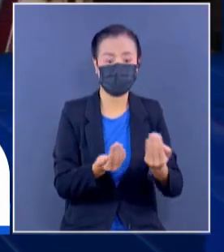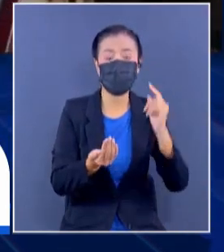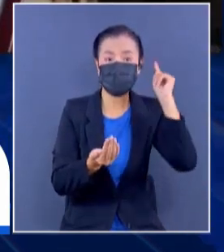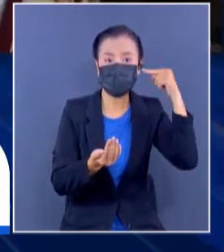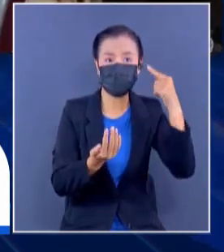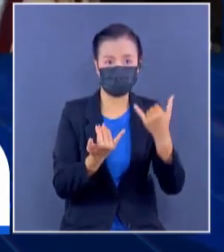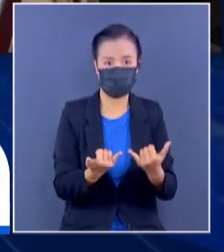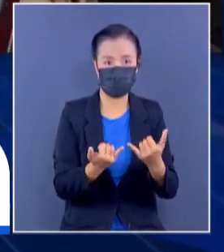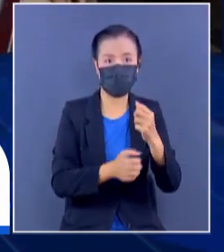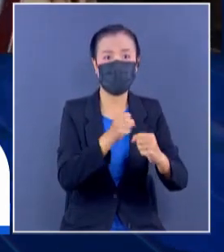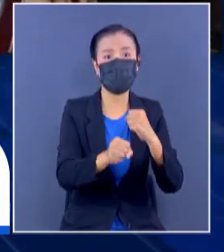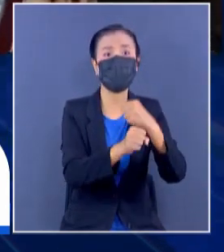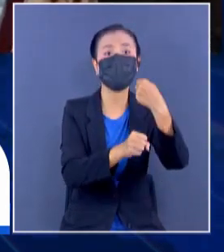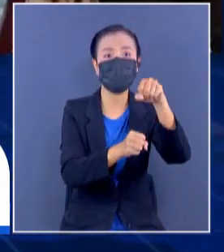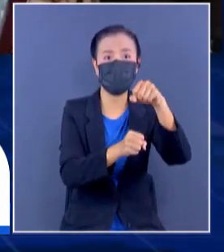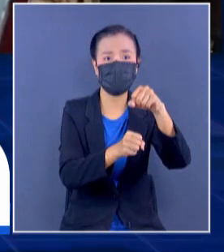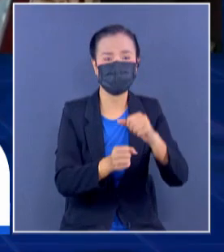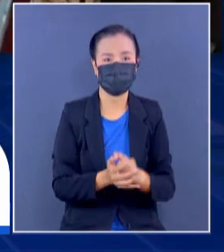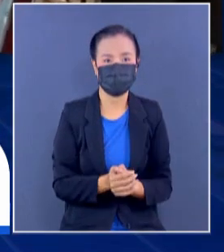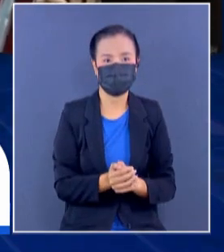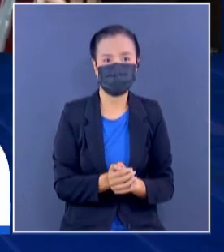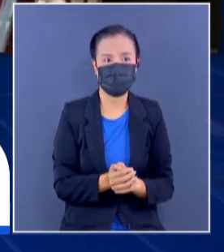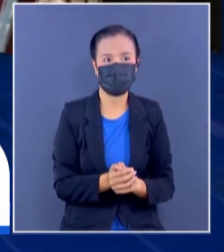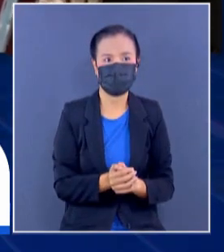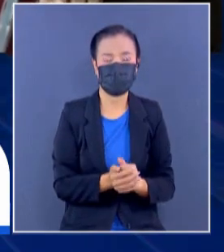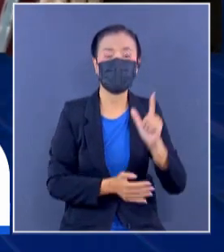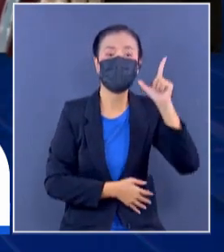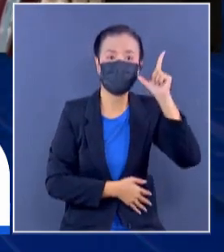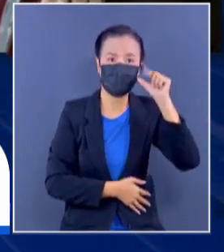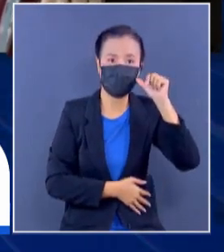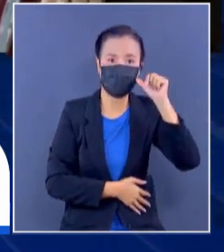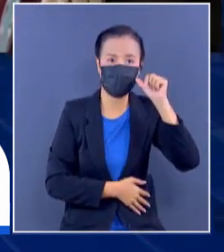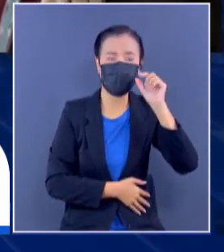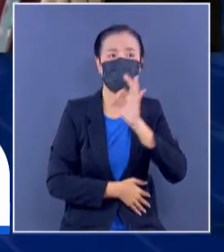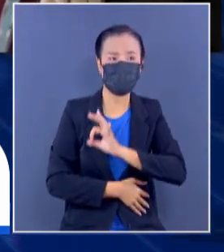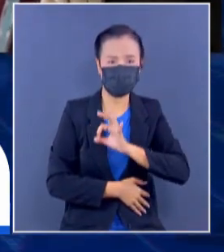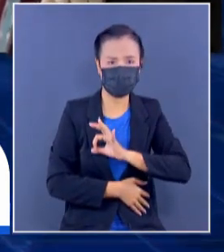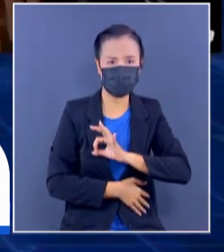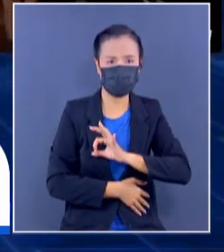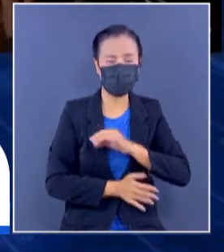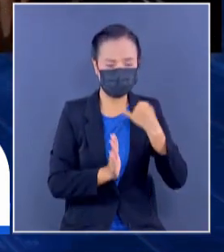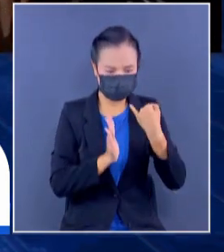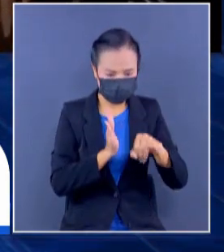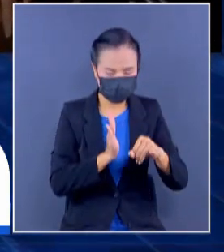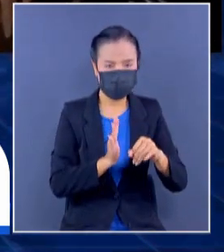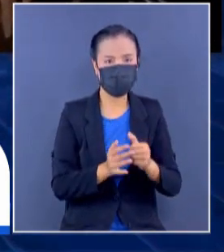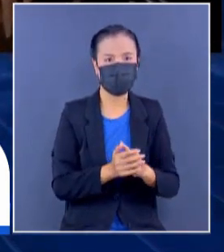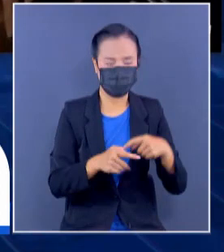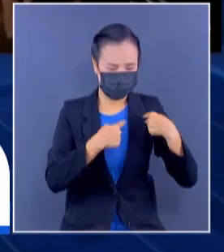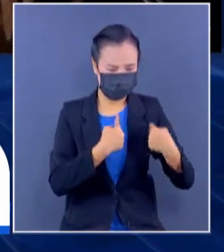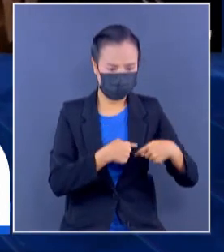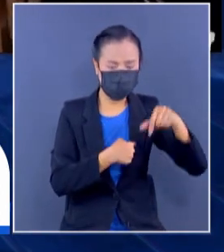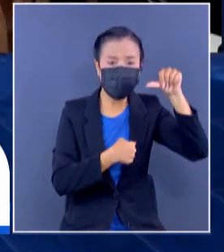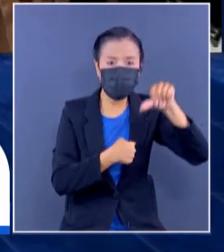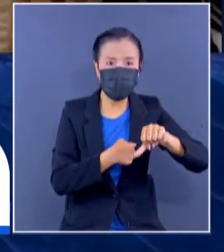ลูกสาวตอนนี้10ขวบแล้วครับแล้วแม่คนนี้บอกรู้สึกสำนึกผิดมากจิตใจย่ำแย่ม